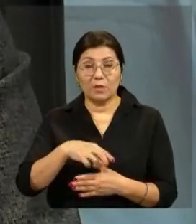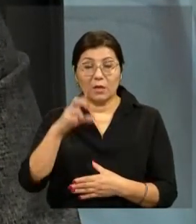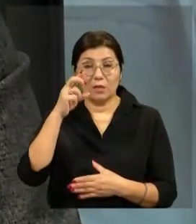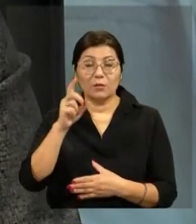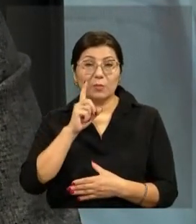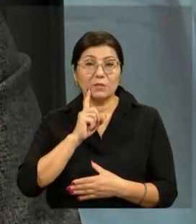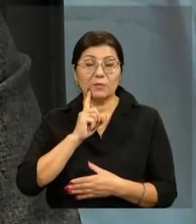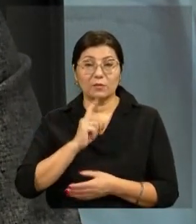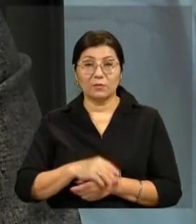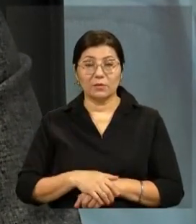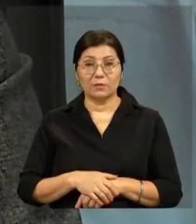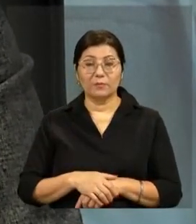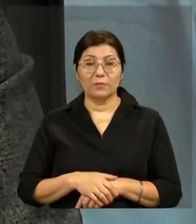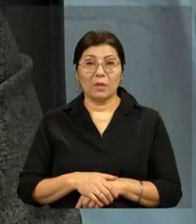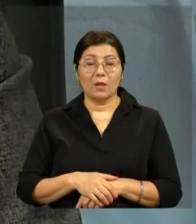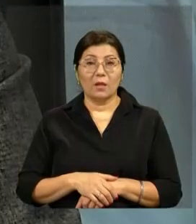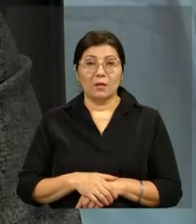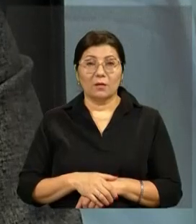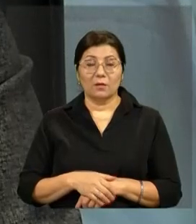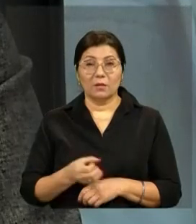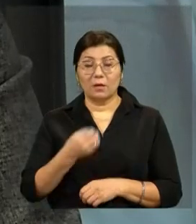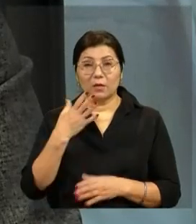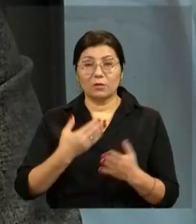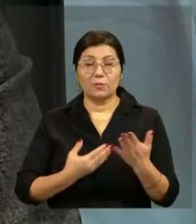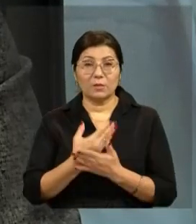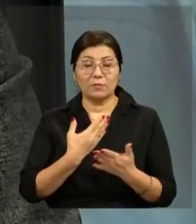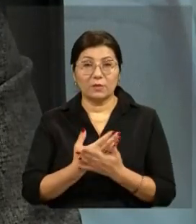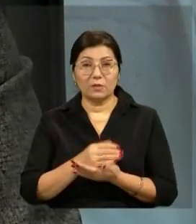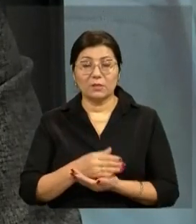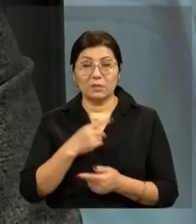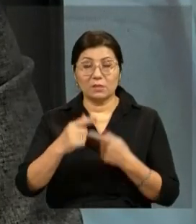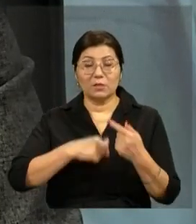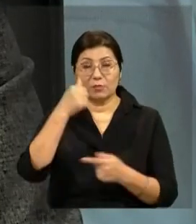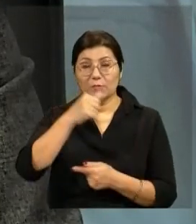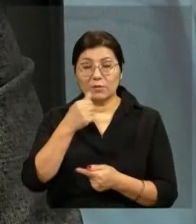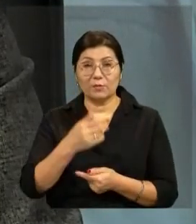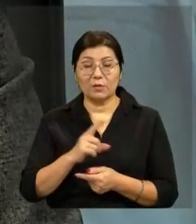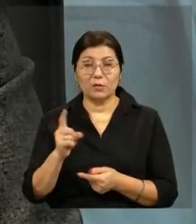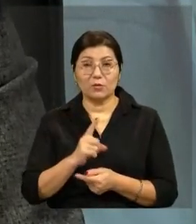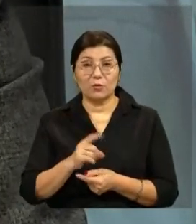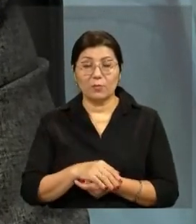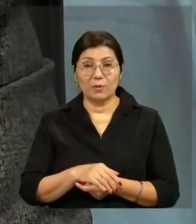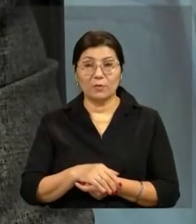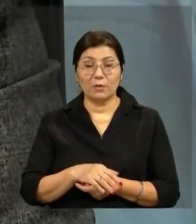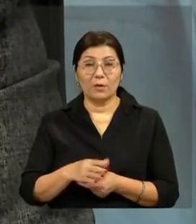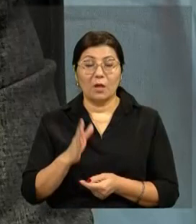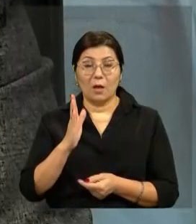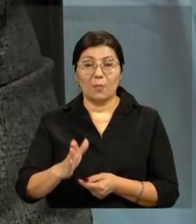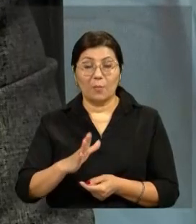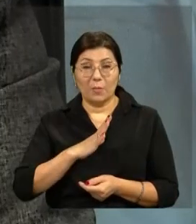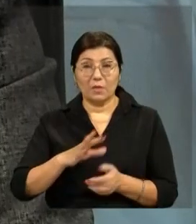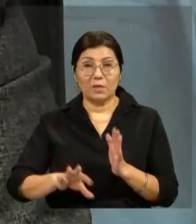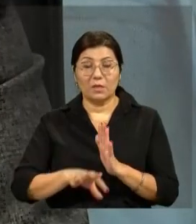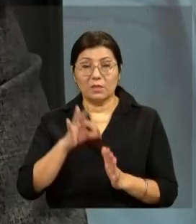себя на программу «Болашак». Кстати, хорошая новость, знаете, да, следующего года, что чтобы быть избранным корпус